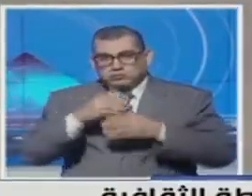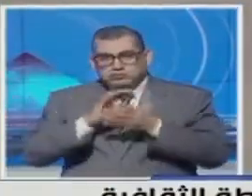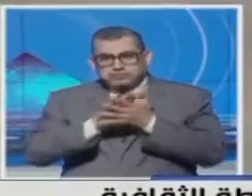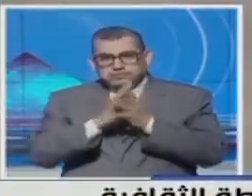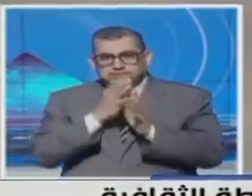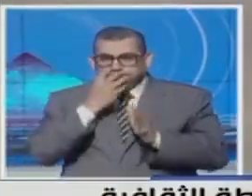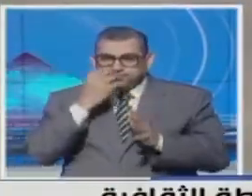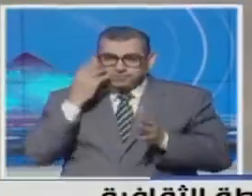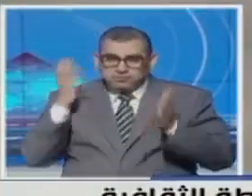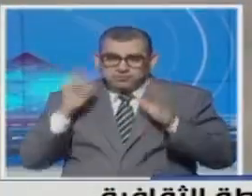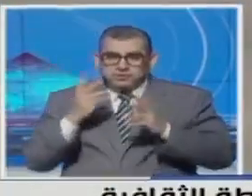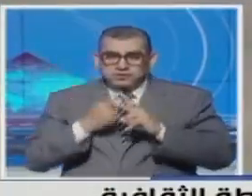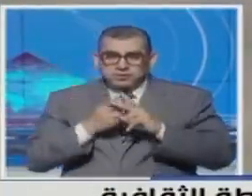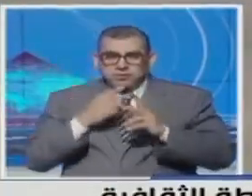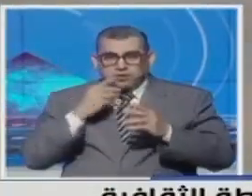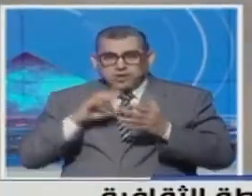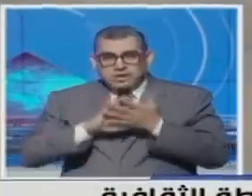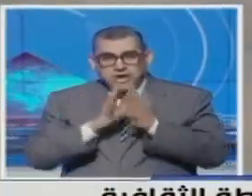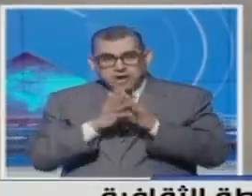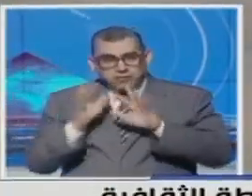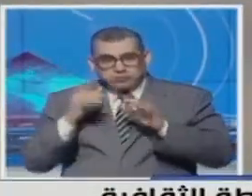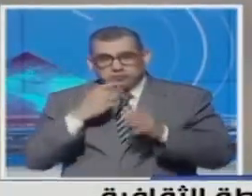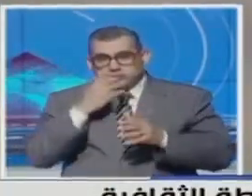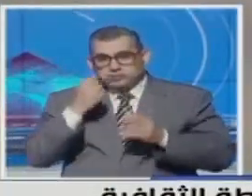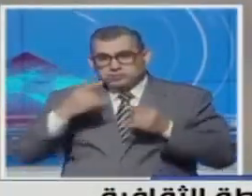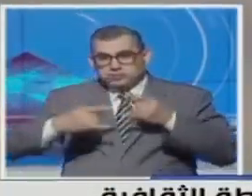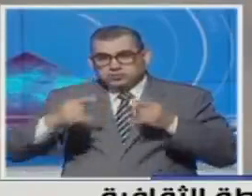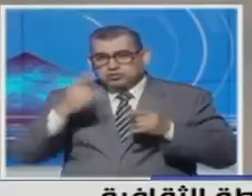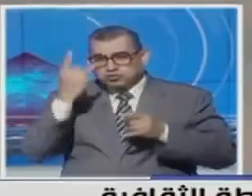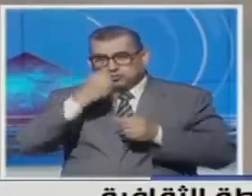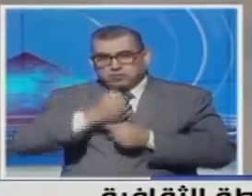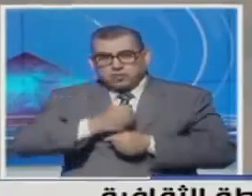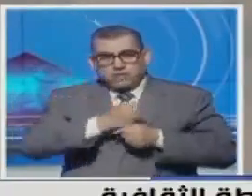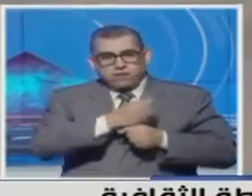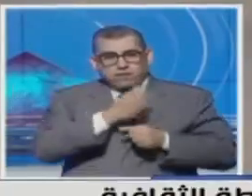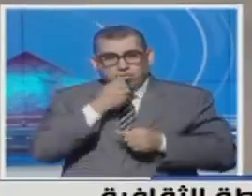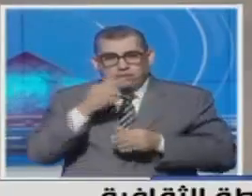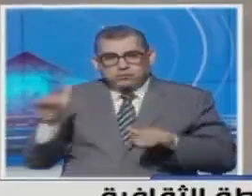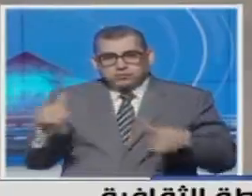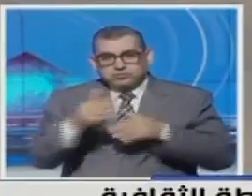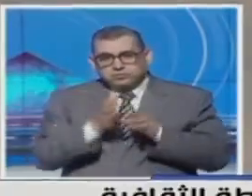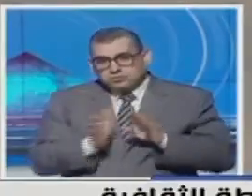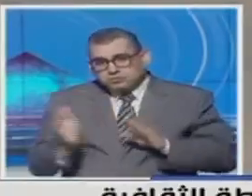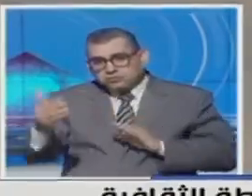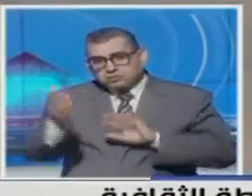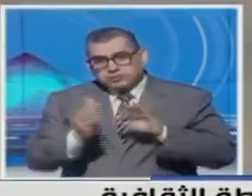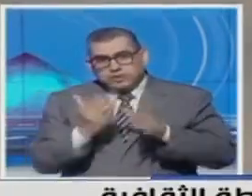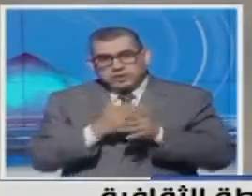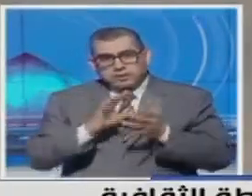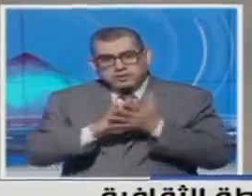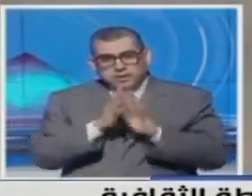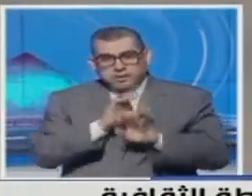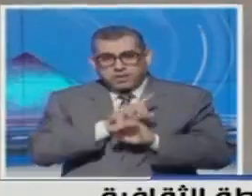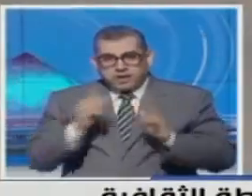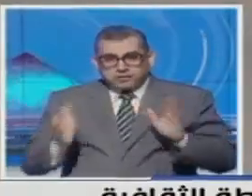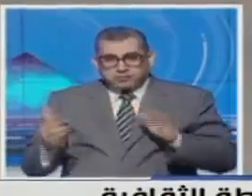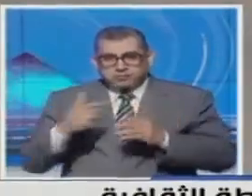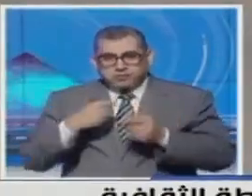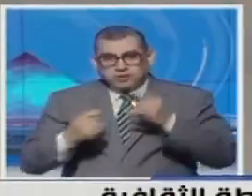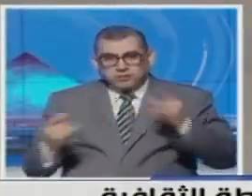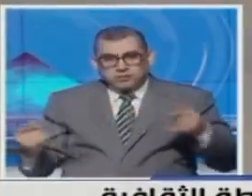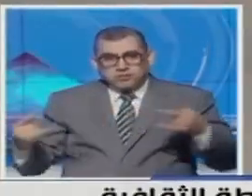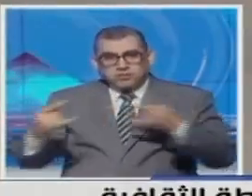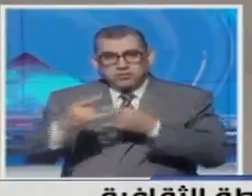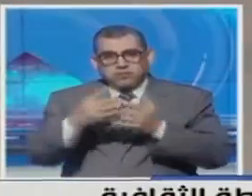مكثف للتغلب على هذه الكثافات المرورية ولعمل تحويلات مرورية لازمة لأن يسير